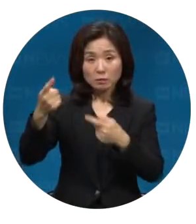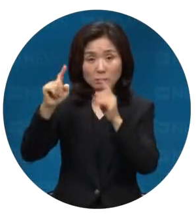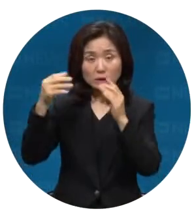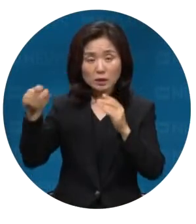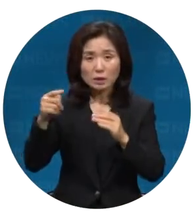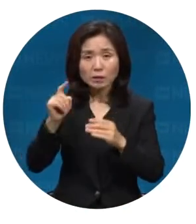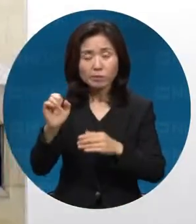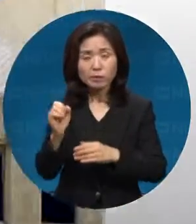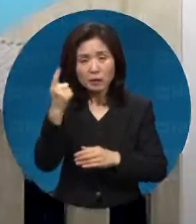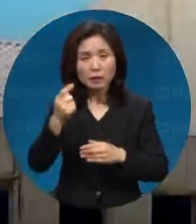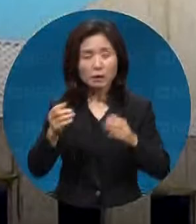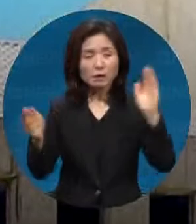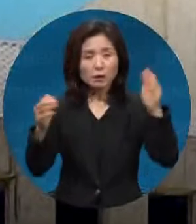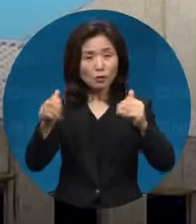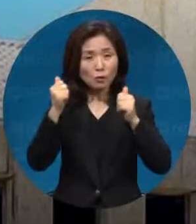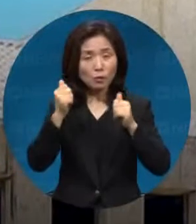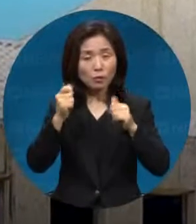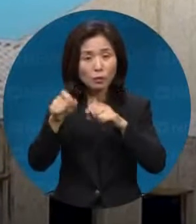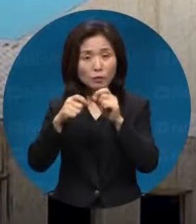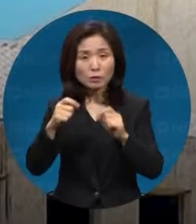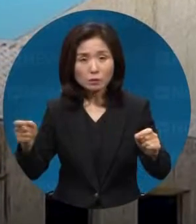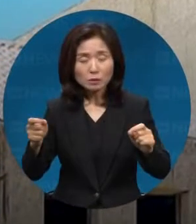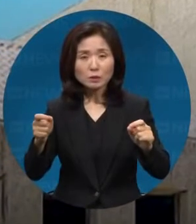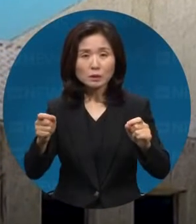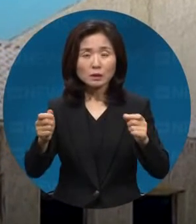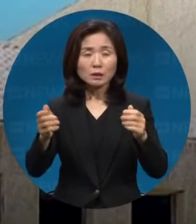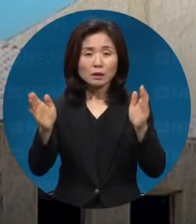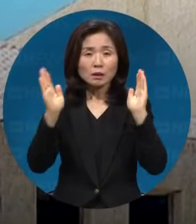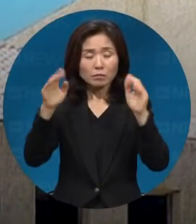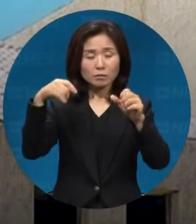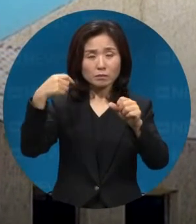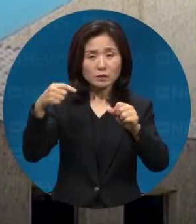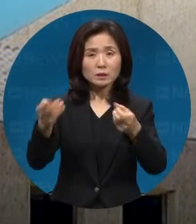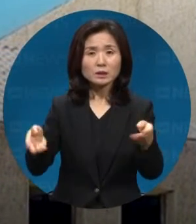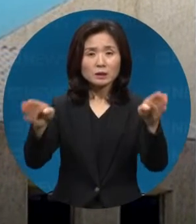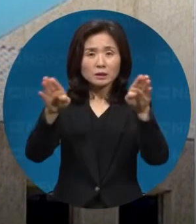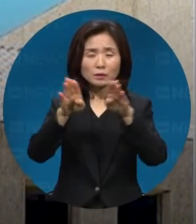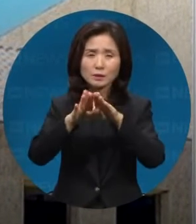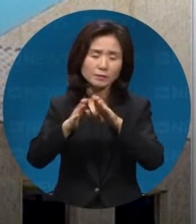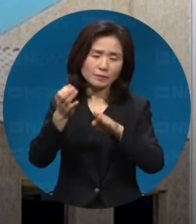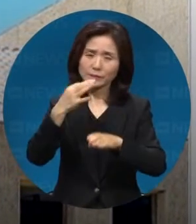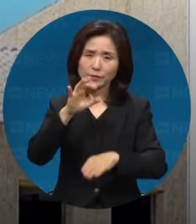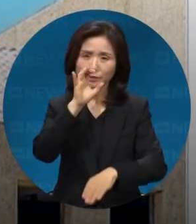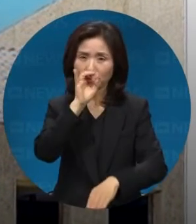학생을 졸업시키지 않는다면 학업기관으로 대우받을 가치가 없다고 지적했습니다.